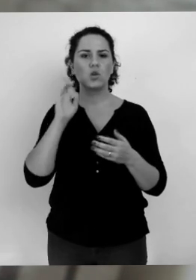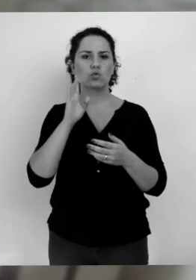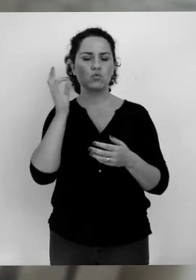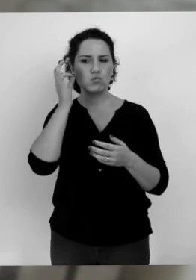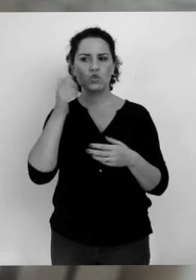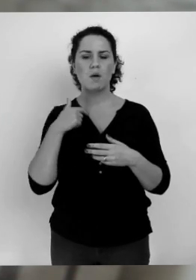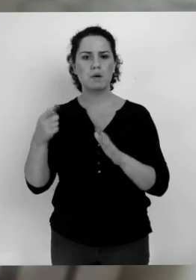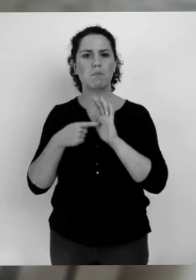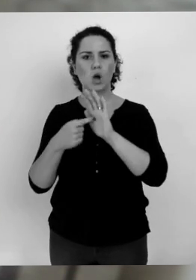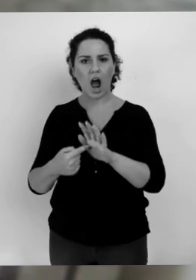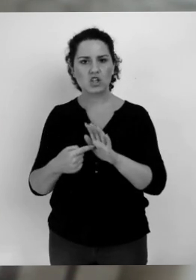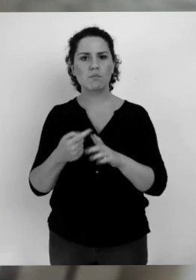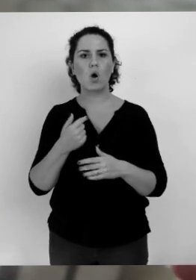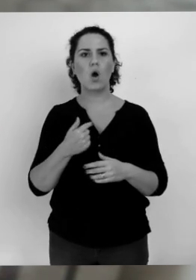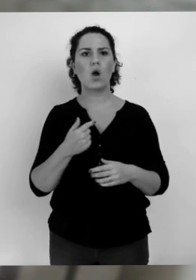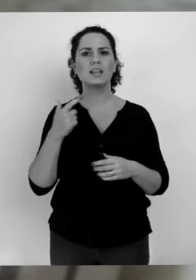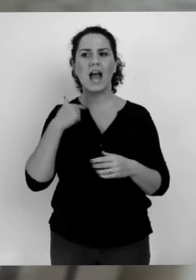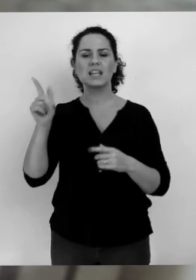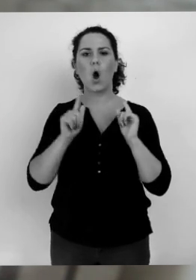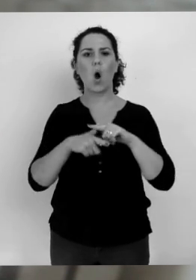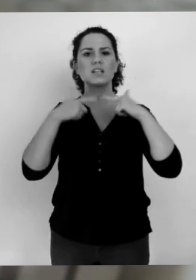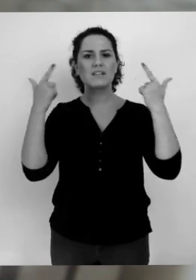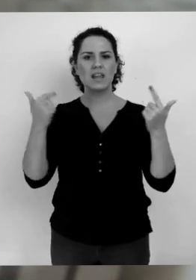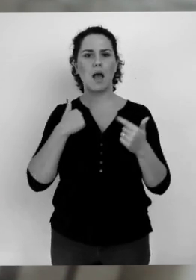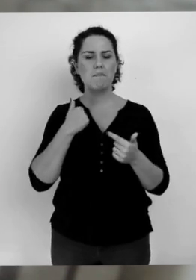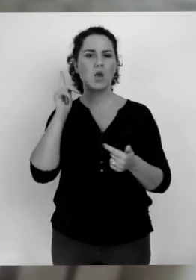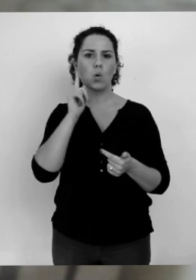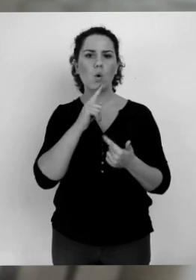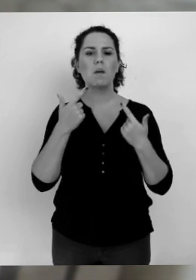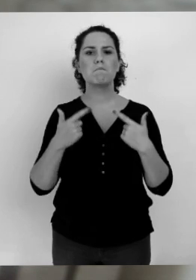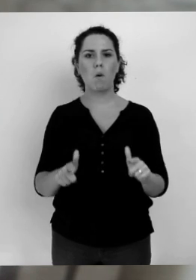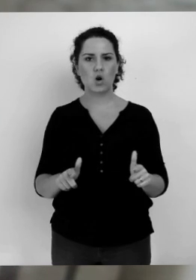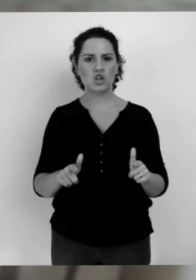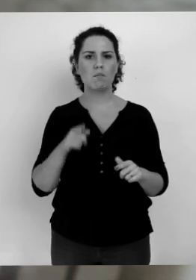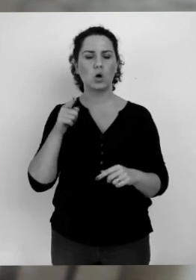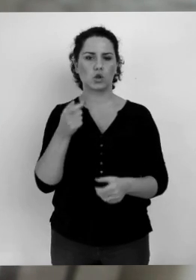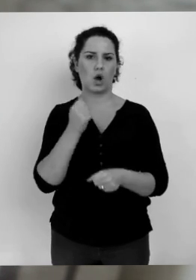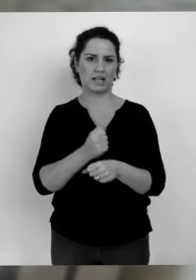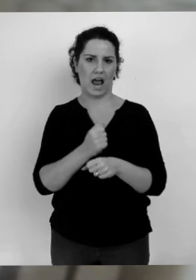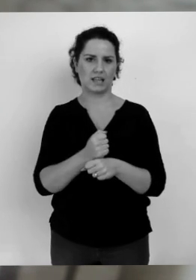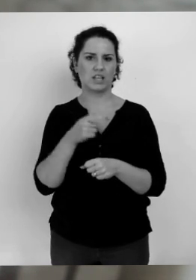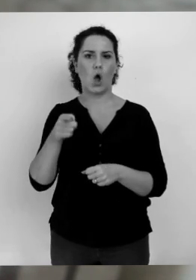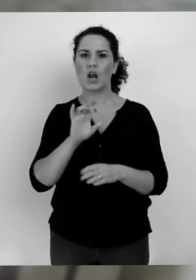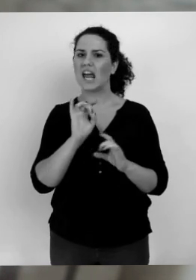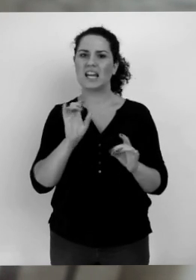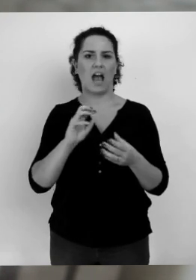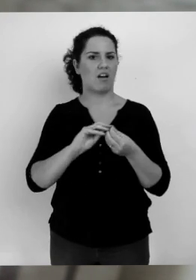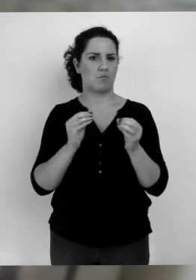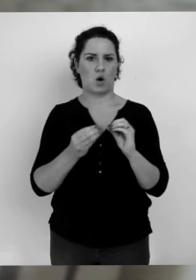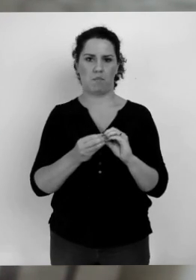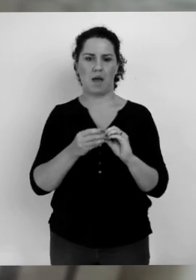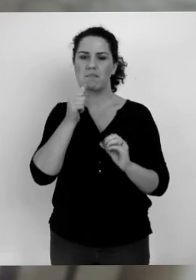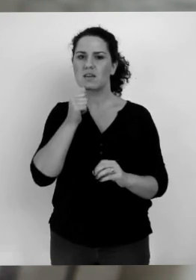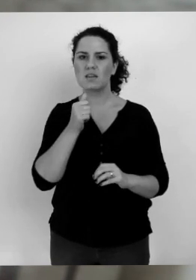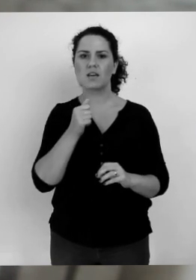čujušima pokažemo i da njih osvijestimo da mi gluhi možemo to raditi, da to nije nikakav problem.